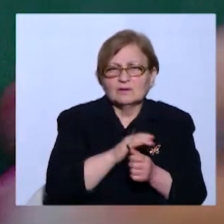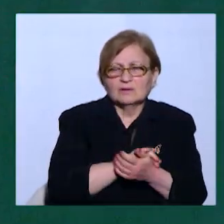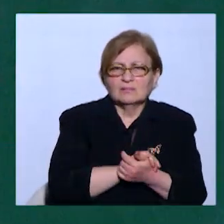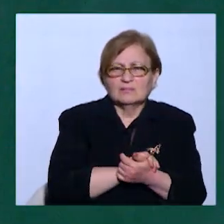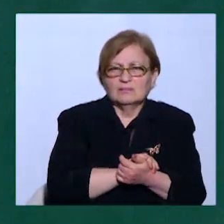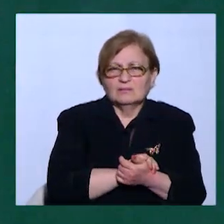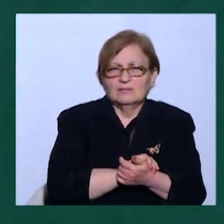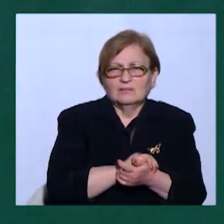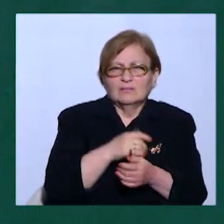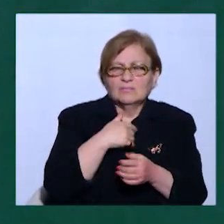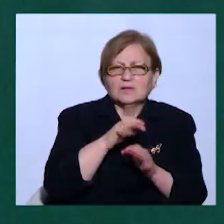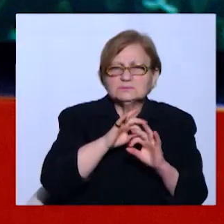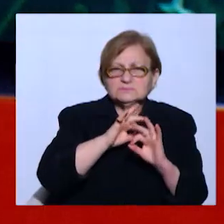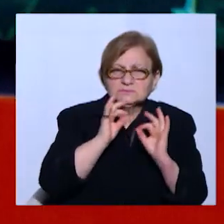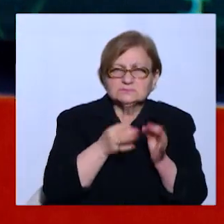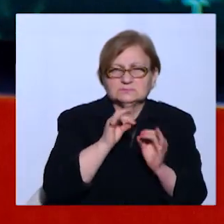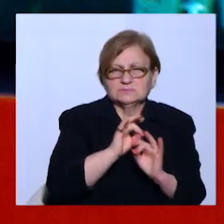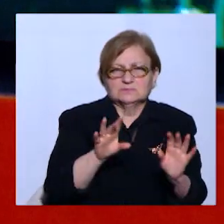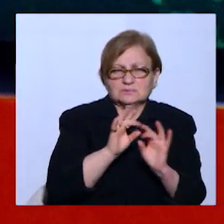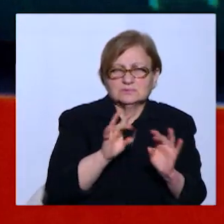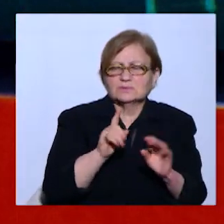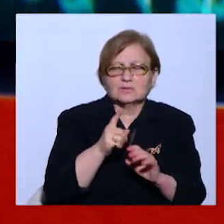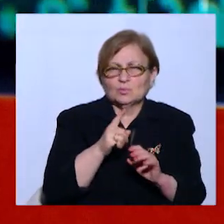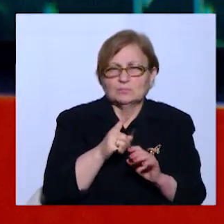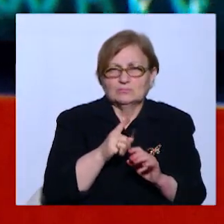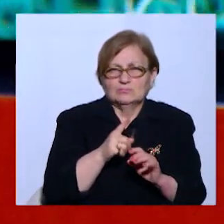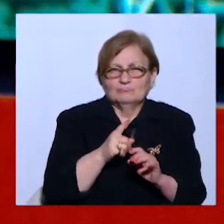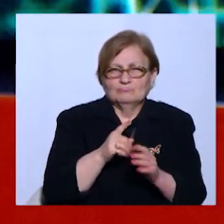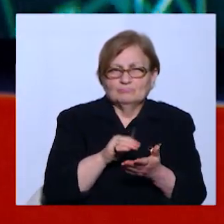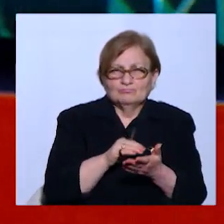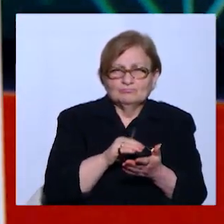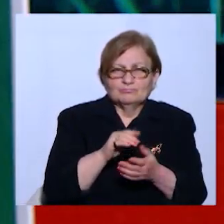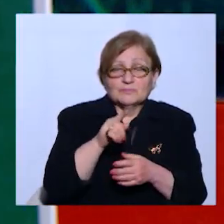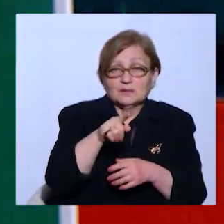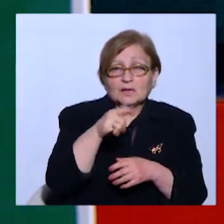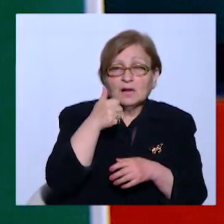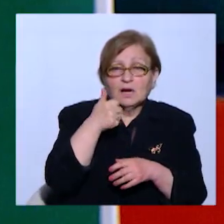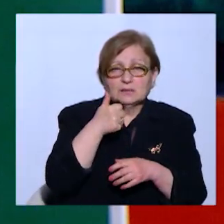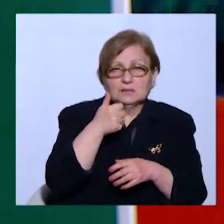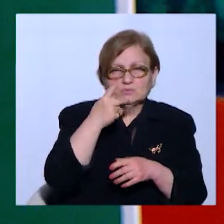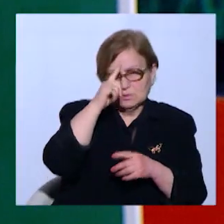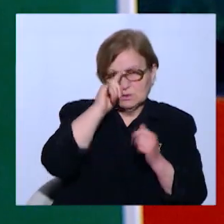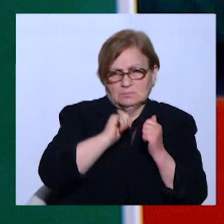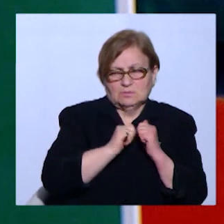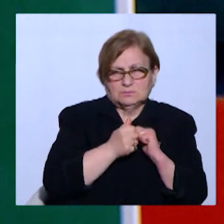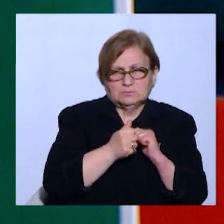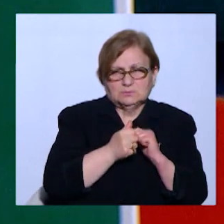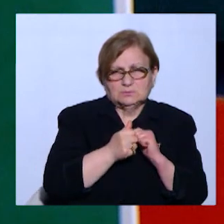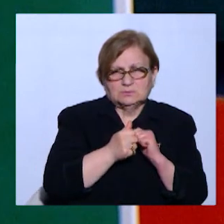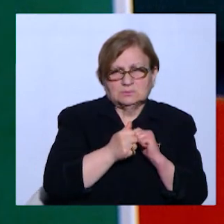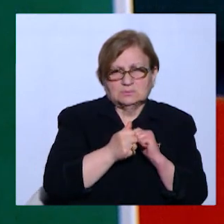ესეთ გამოთქვით, ესე ხატონად და შთამბეჭდავად? იმიტომ რომ კარგად თქვენ ეს და გამახსოვრდეთ გონებაში, ეს